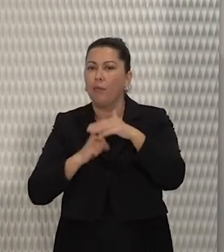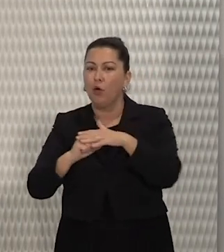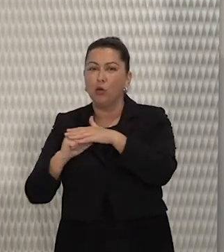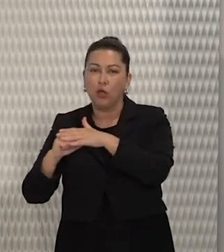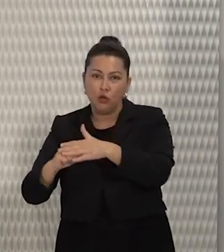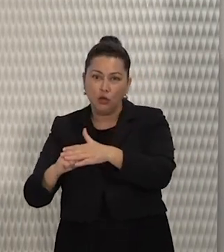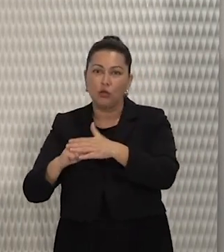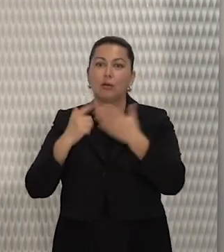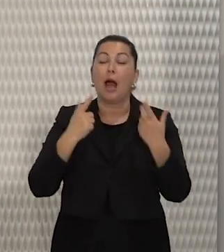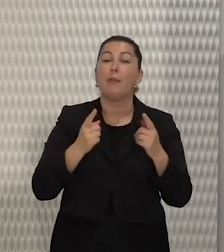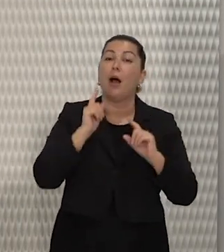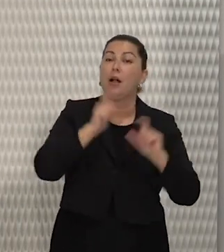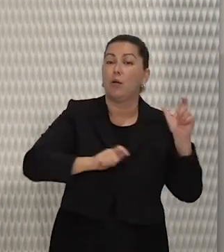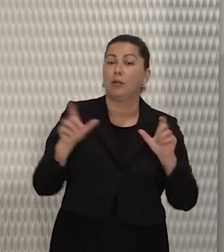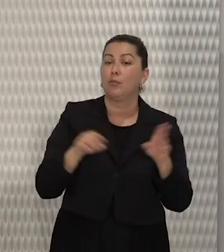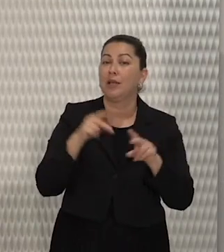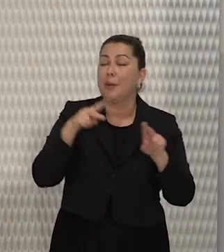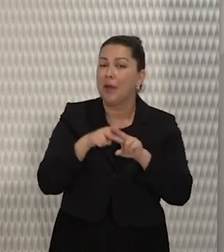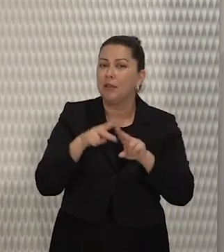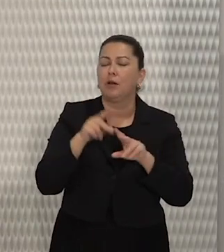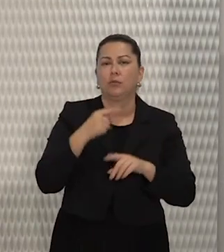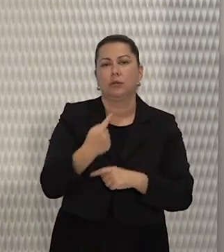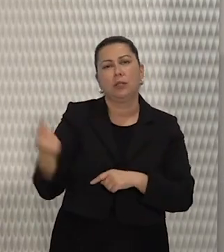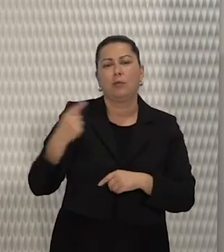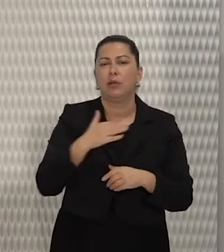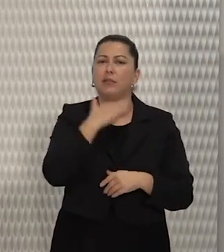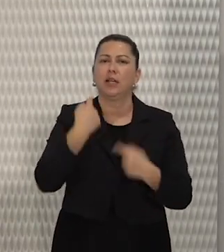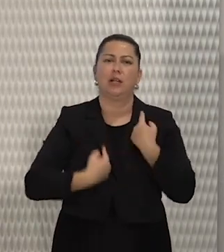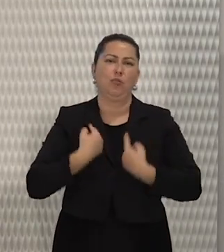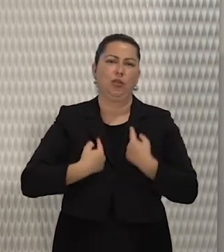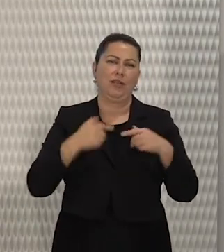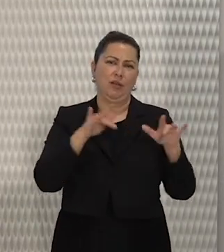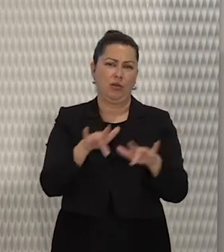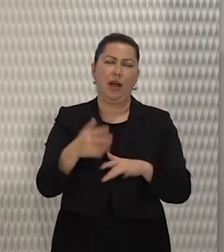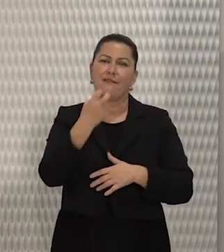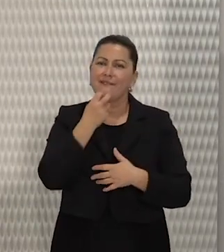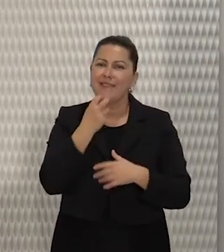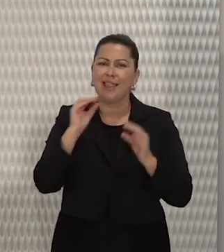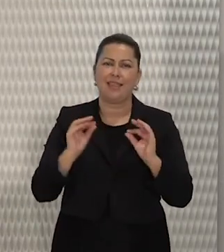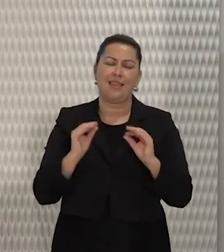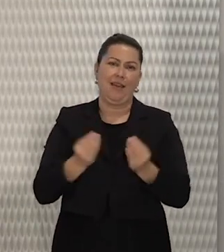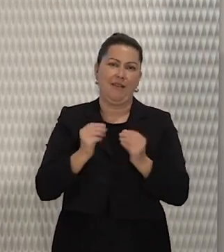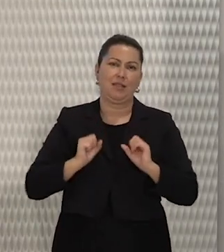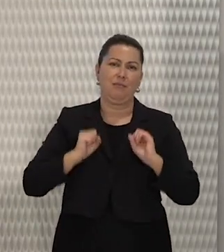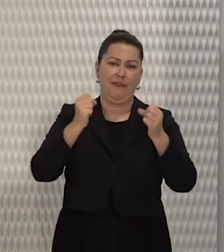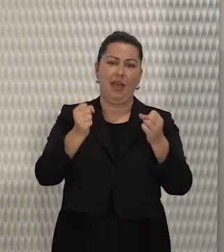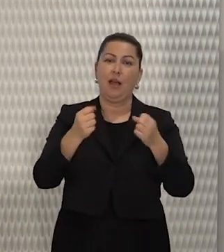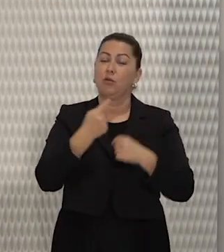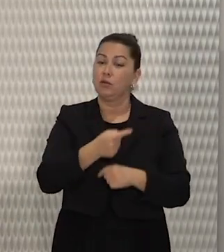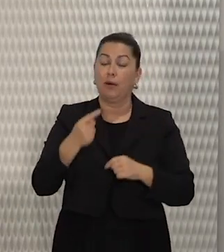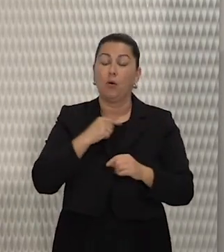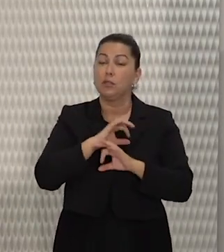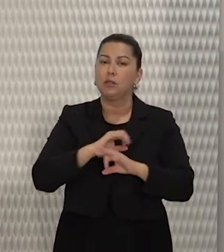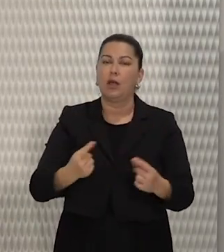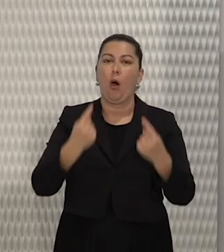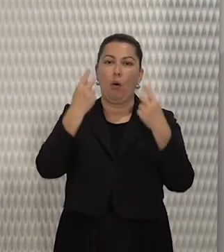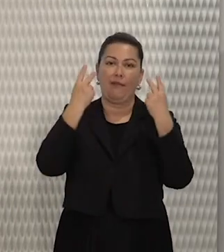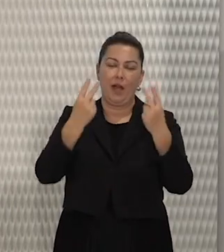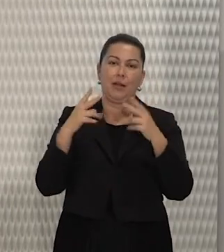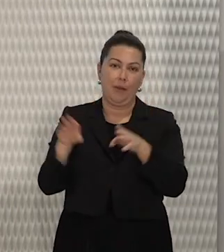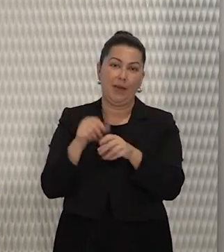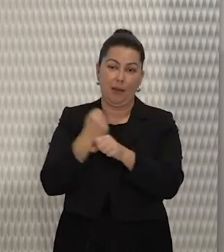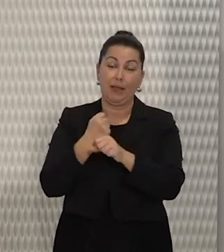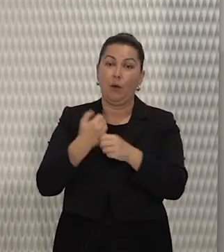Behinderungen kommen einfach mit sehr viel Motivation dann in die Unternehmen und wollen was bewegen und sind dann einfach sehr hochwertige Mitarbeiter. Und da müssen